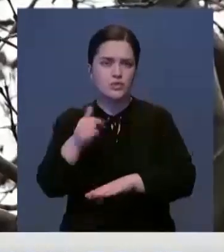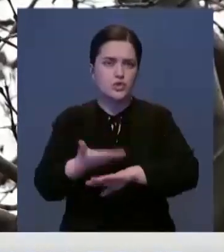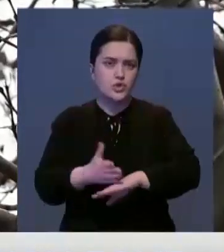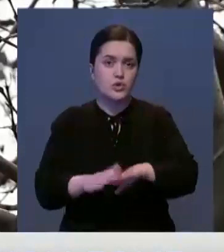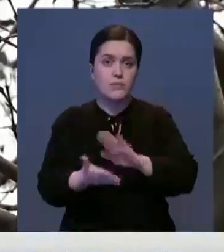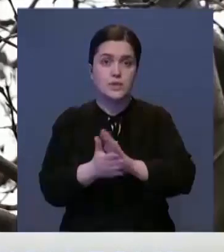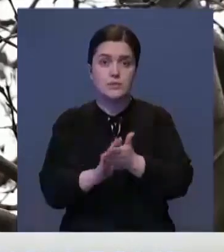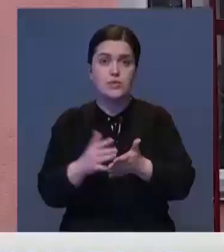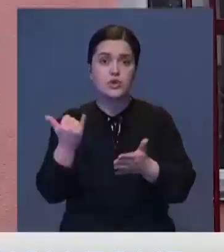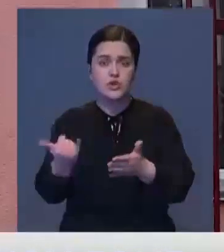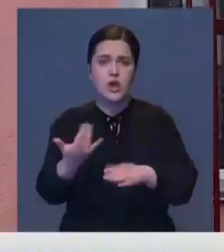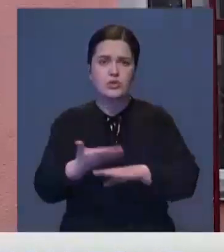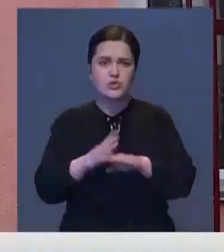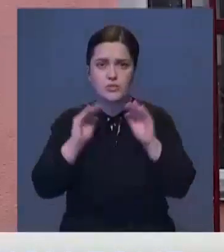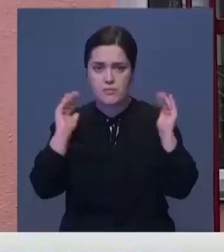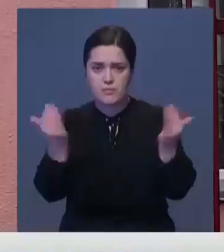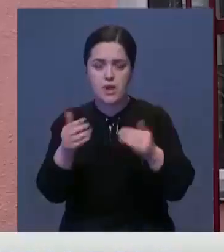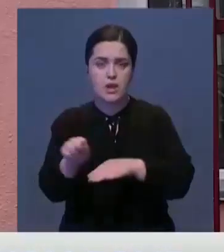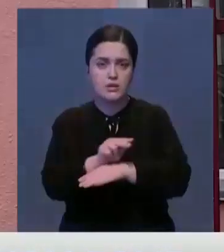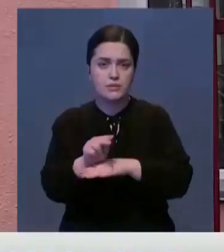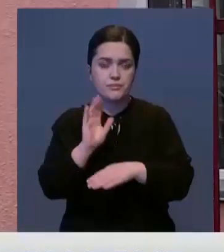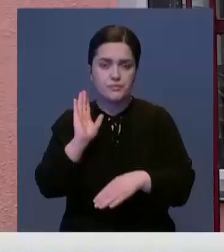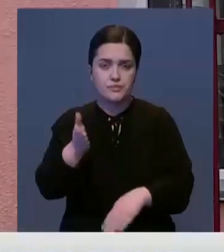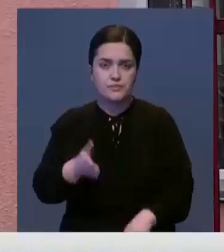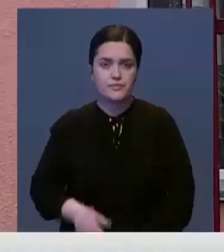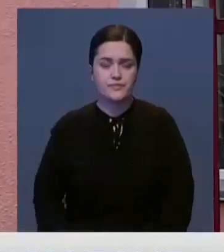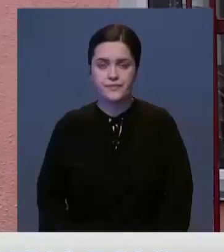Один из них находится сейчас в реанимации.